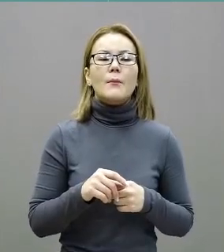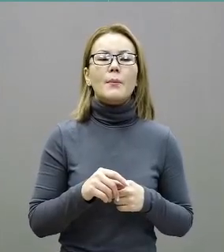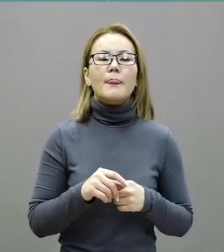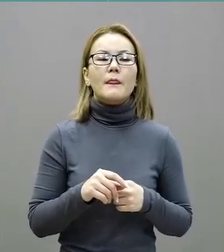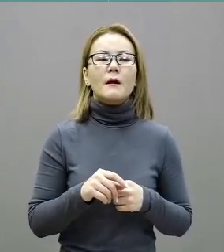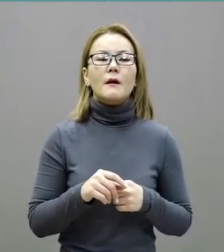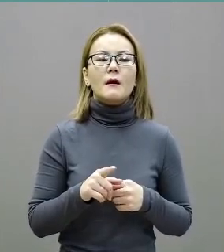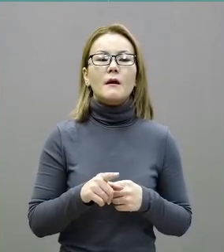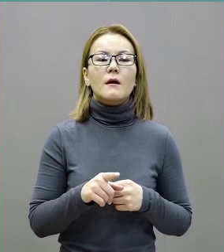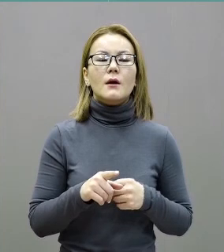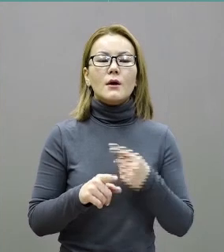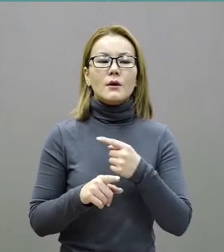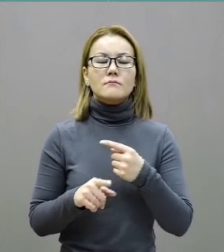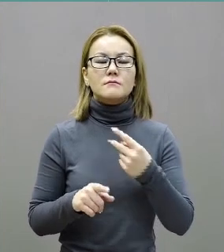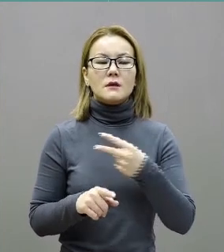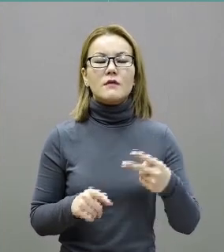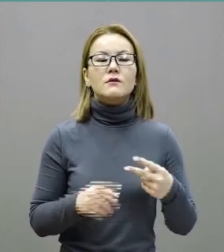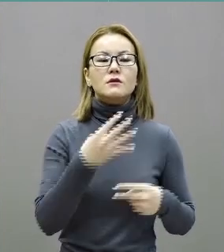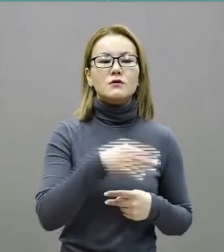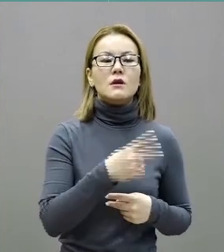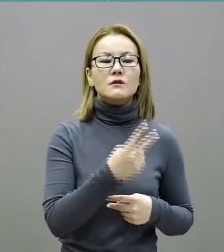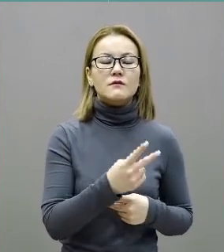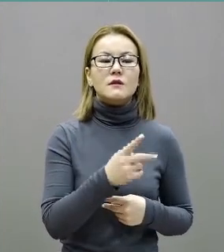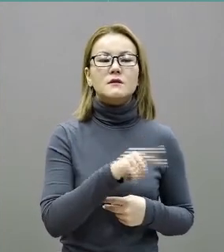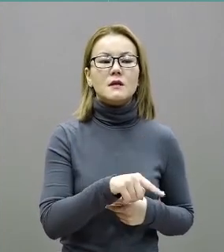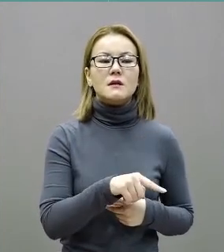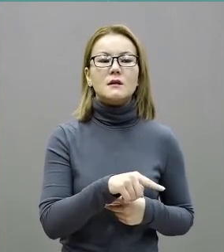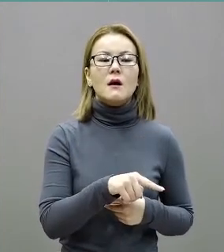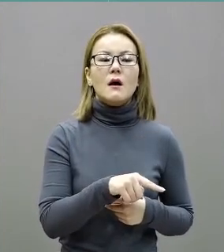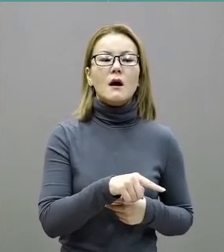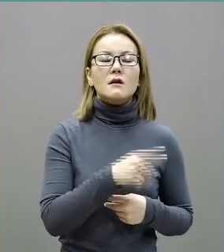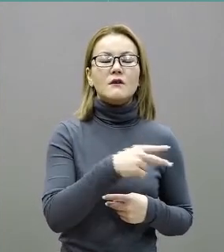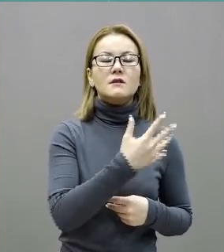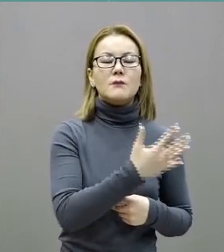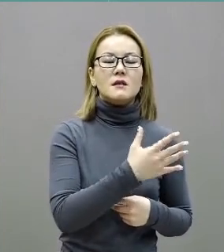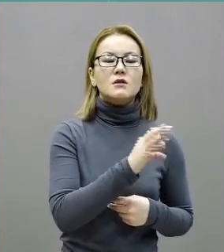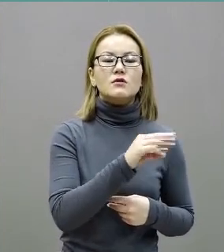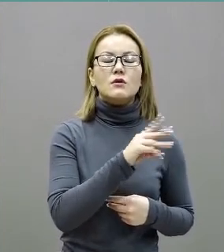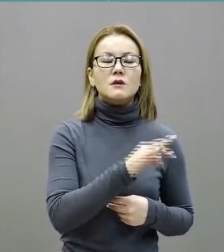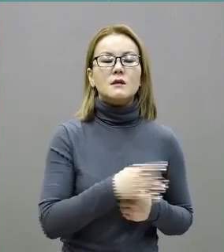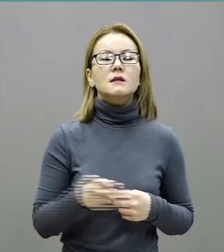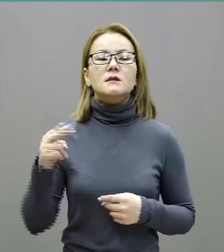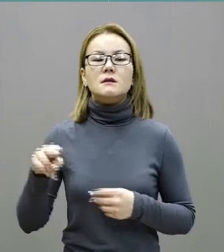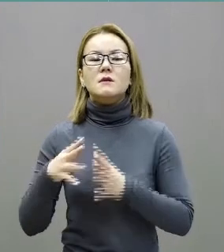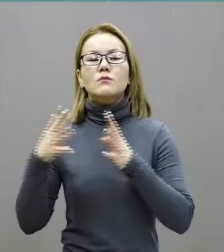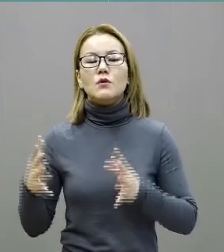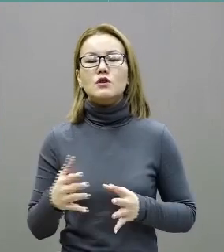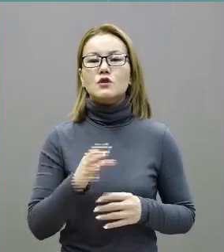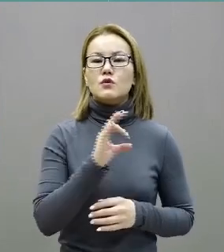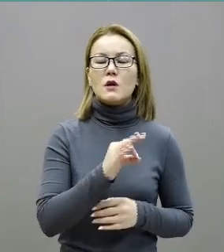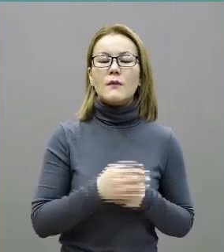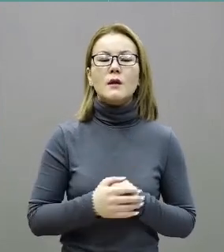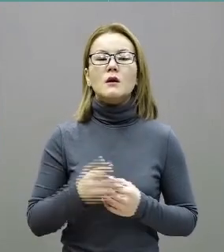4 кг у нас дискриминант равен 40 2,25 дискриминант больше нуля и